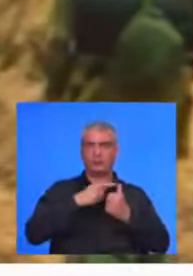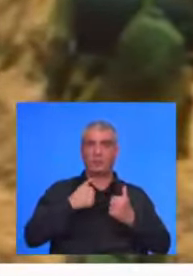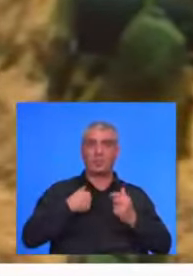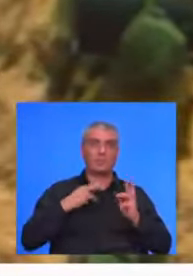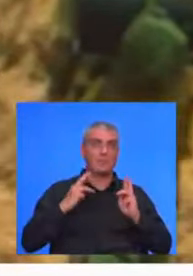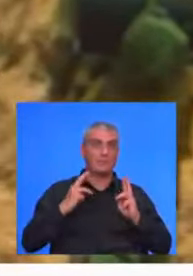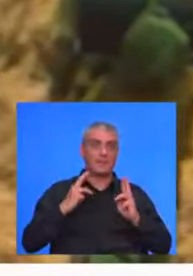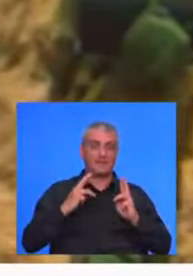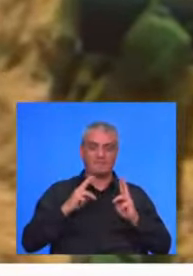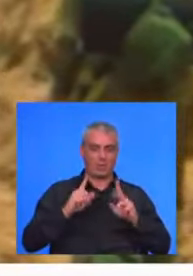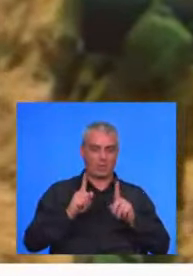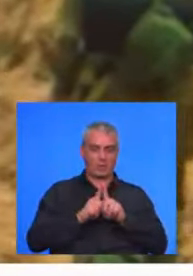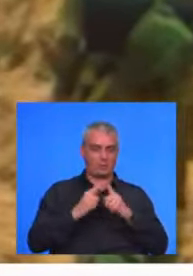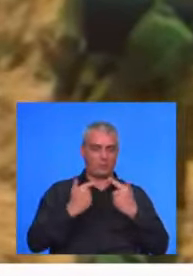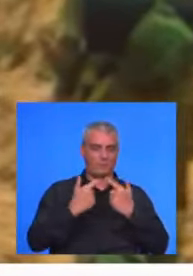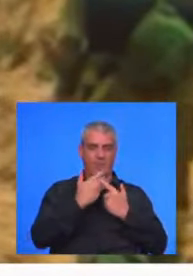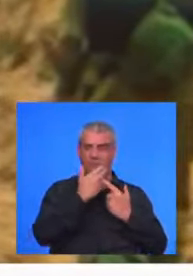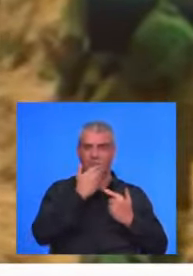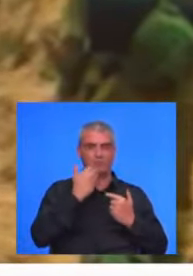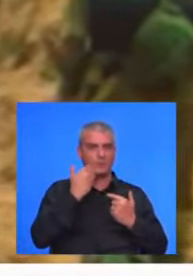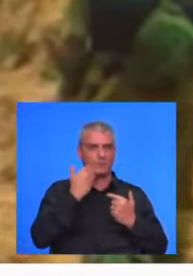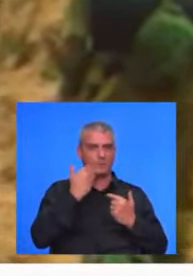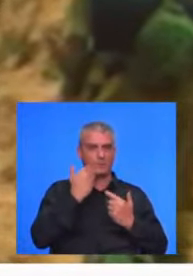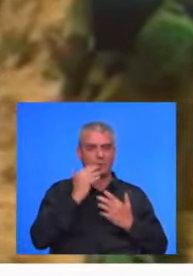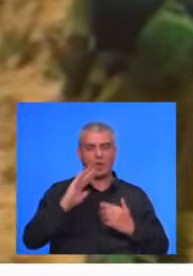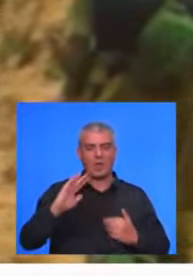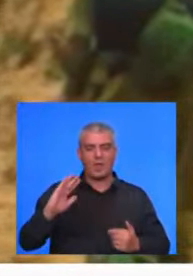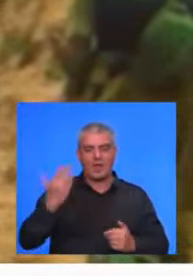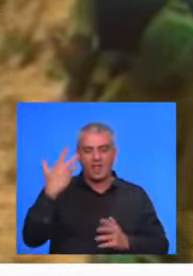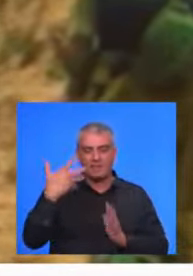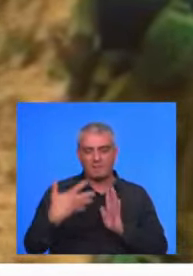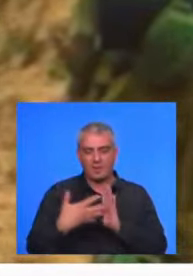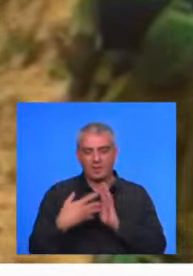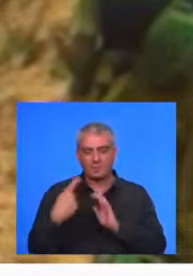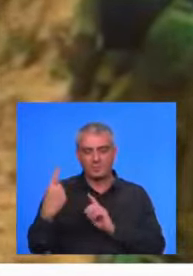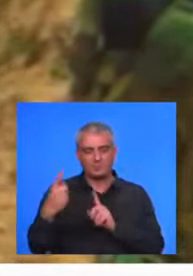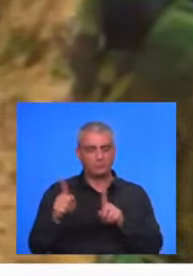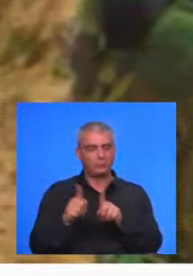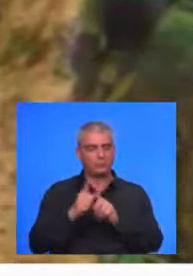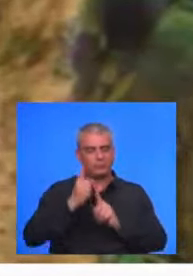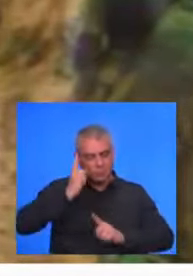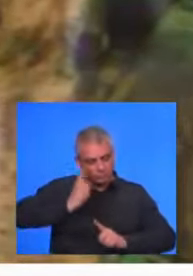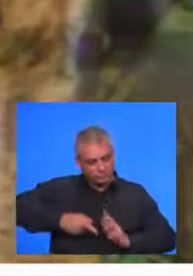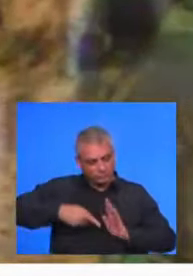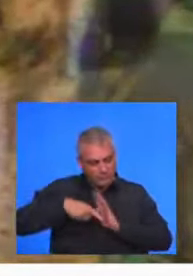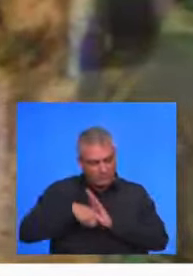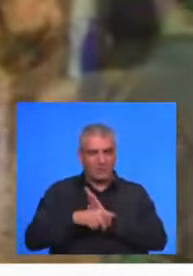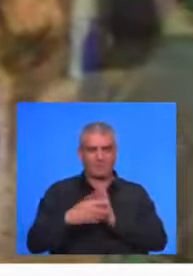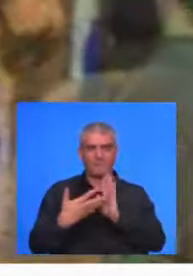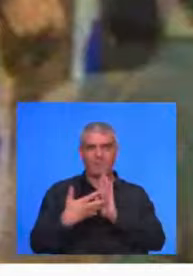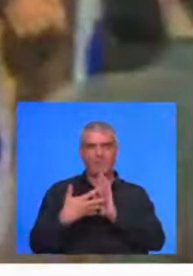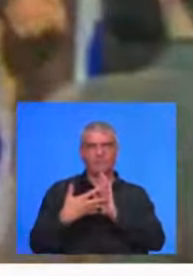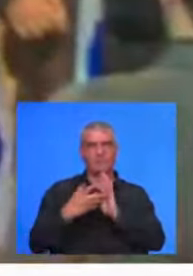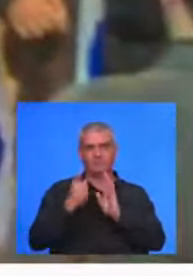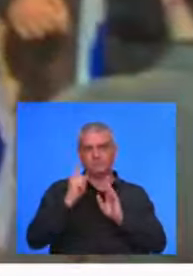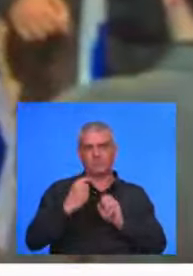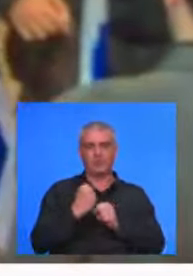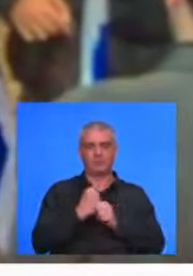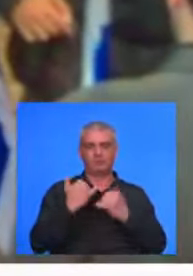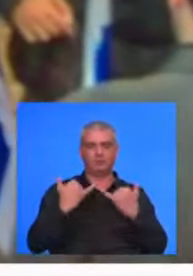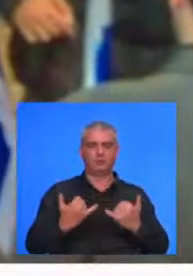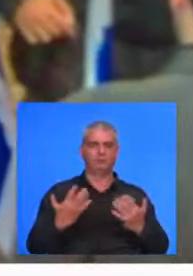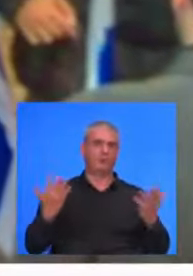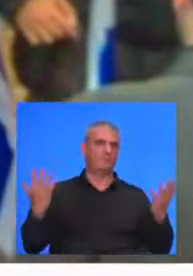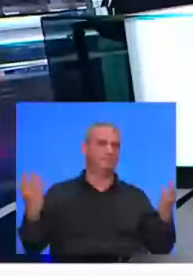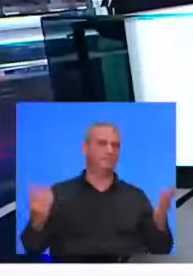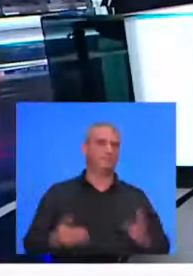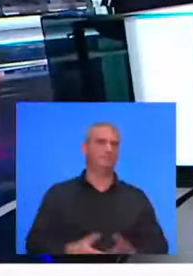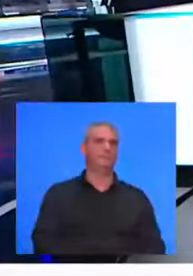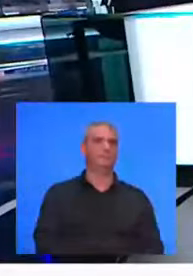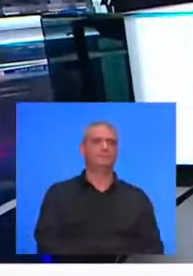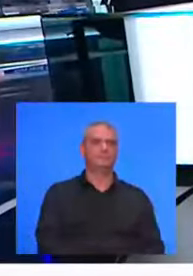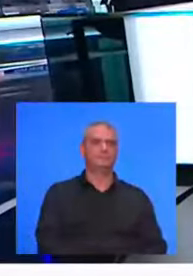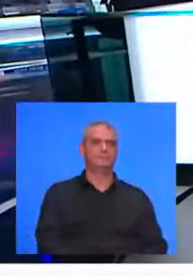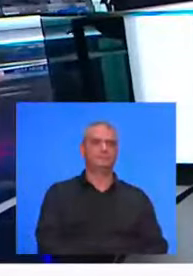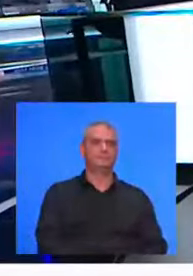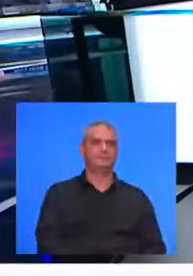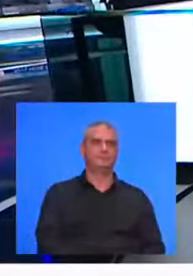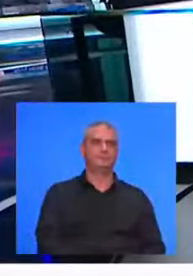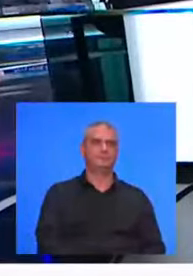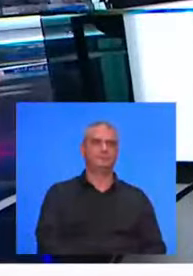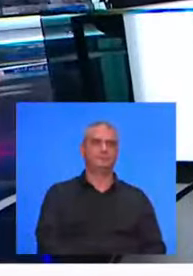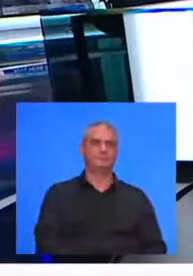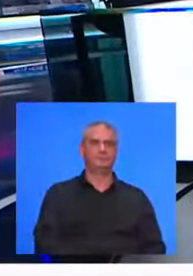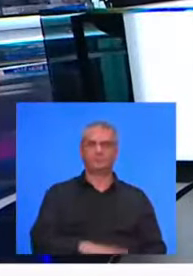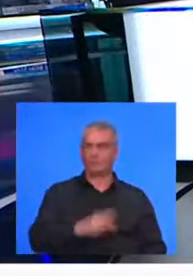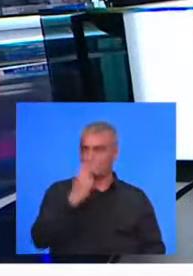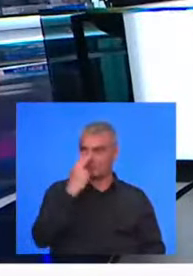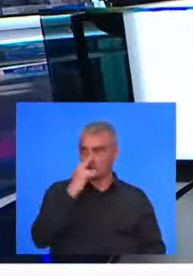כמו במלחמת יום כיפור, חיל האוויר יתחקר את עצמו כמו שצריך, וגם את זה נבדוק, וזה מה צריך לעשות עכשיו, נכון? כן. הוא פשוט, הוא ניסה,